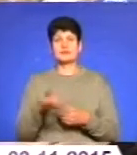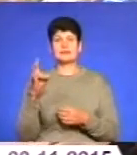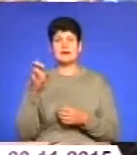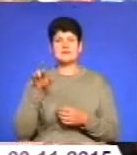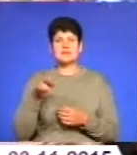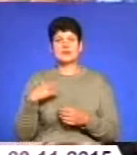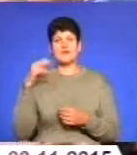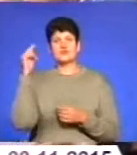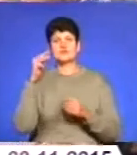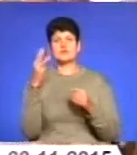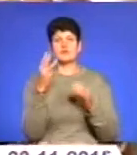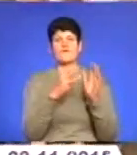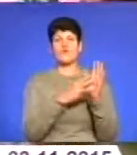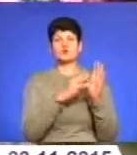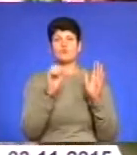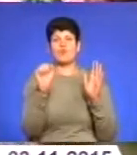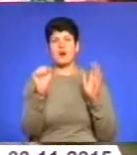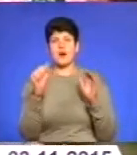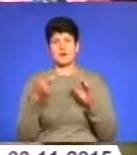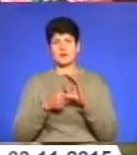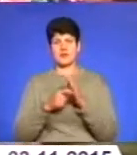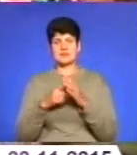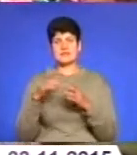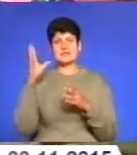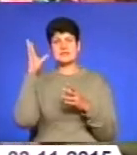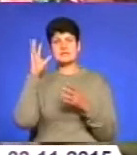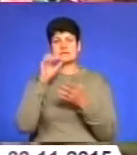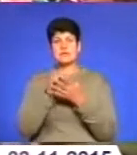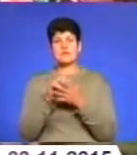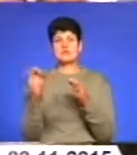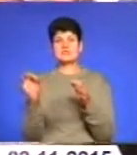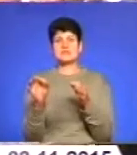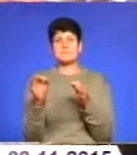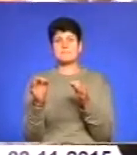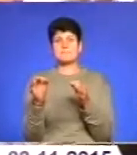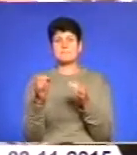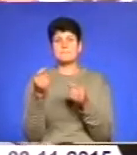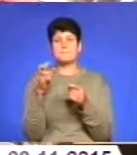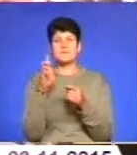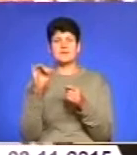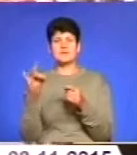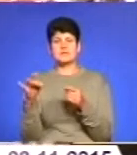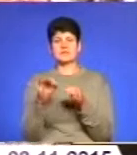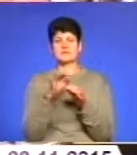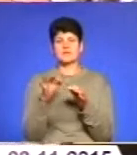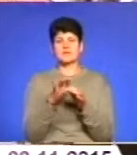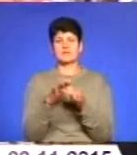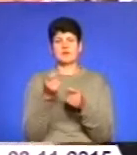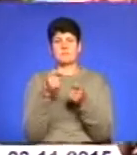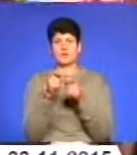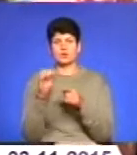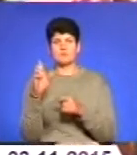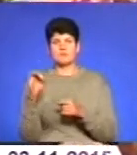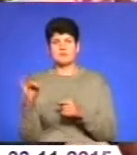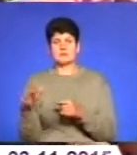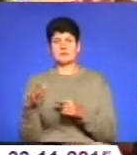8 А-класі. Займаюся бісером, хором, вишиваю, плету бісером.